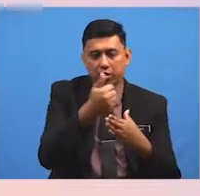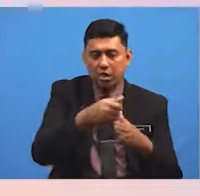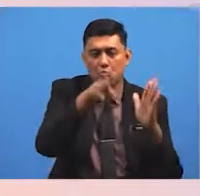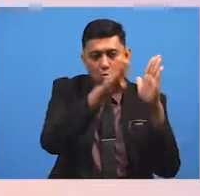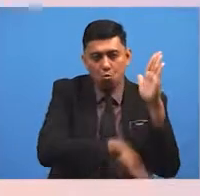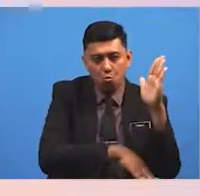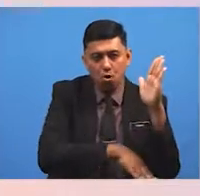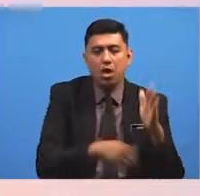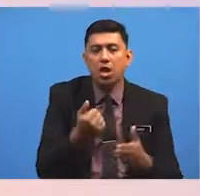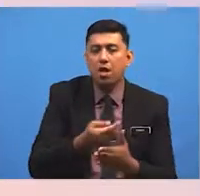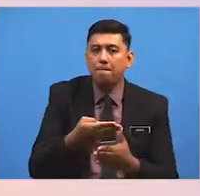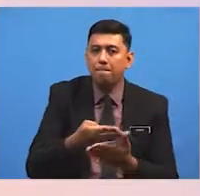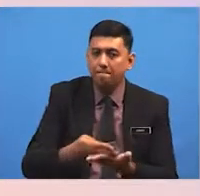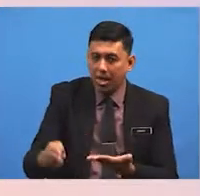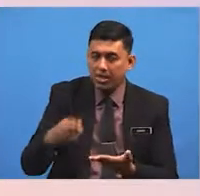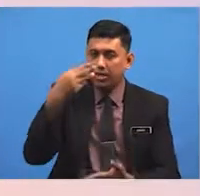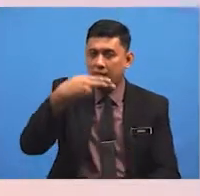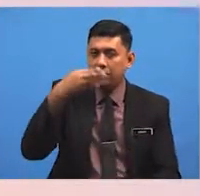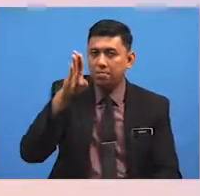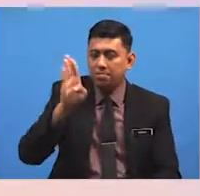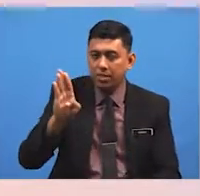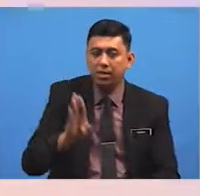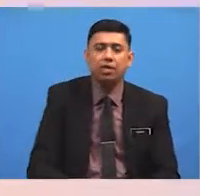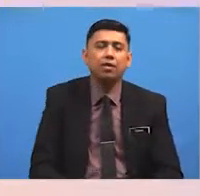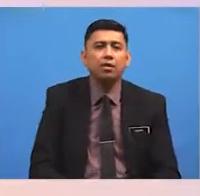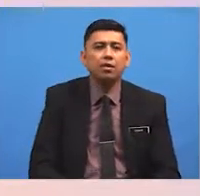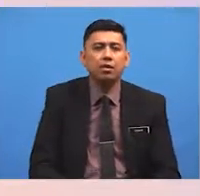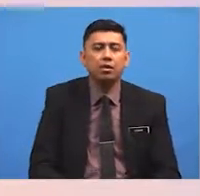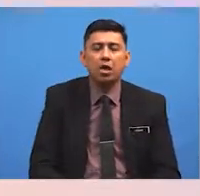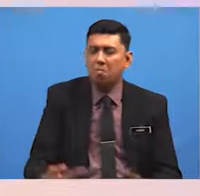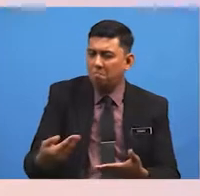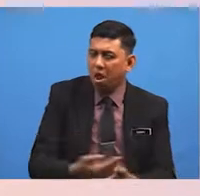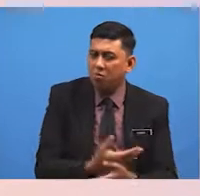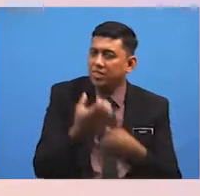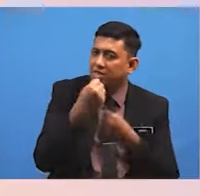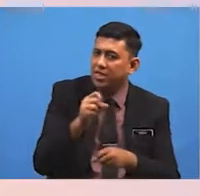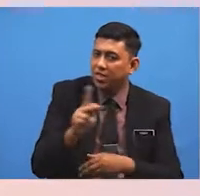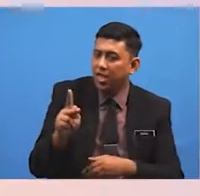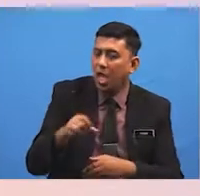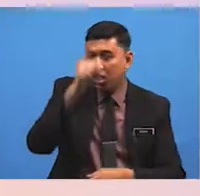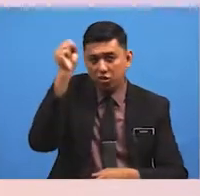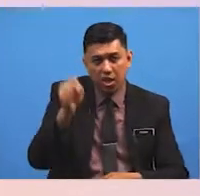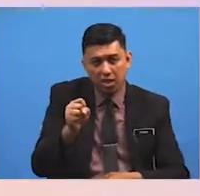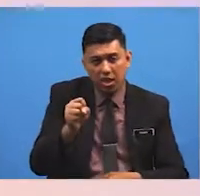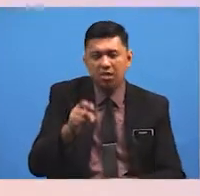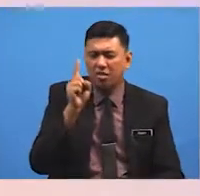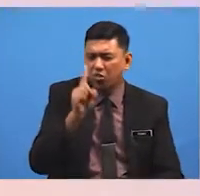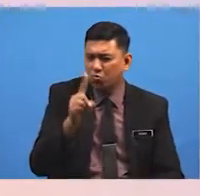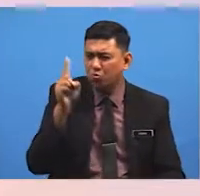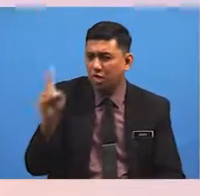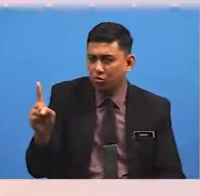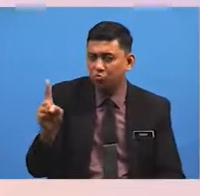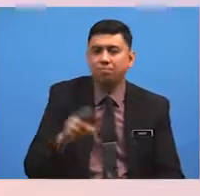kurangan dan Baki hizbi barulah kita selesaikan soalnya satu